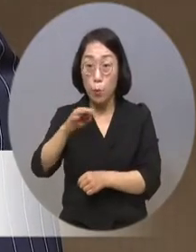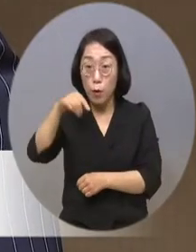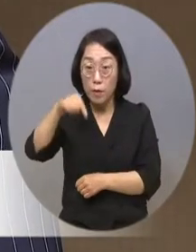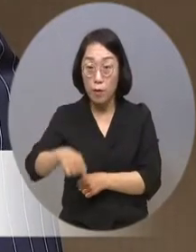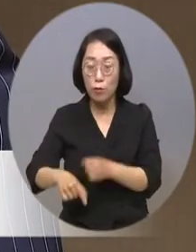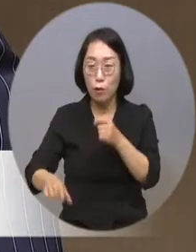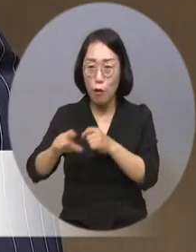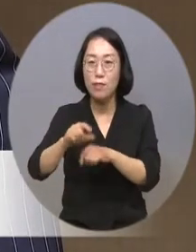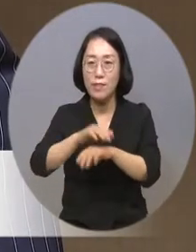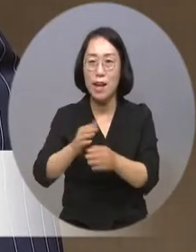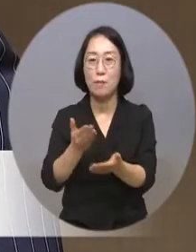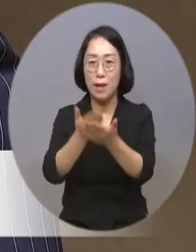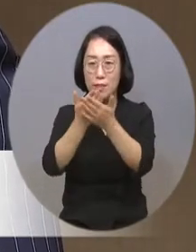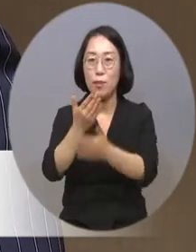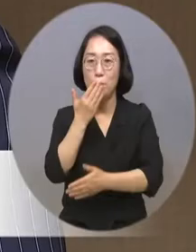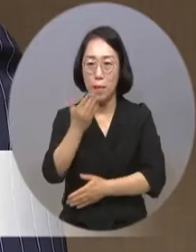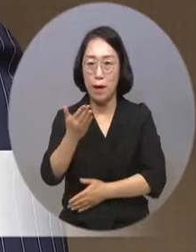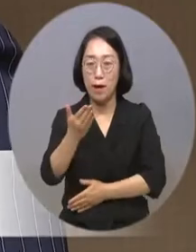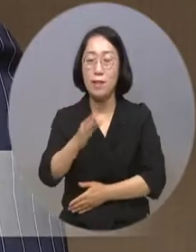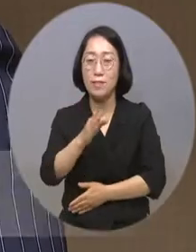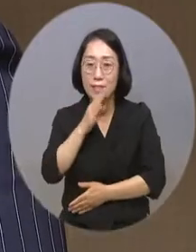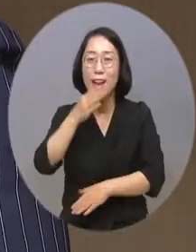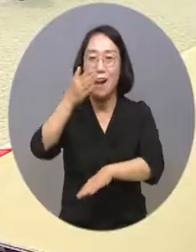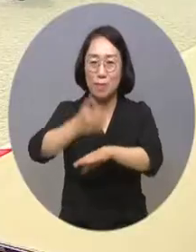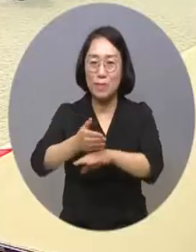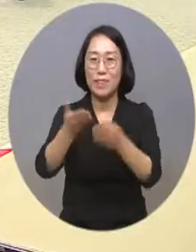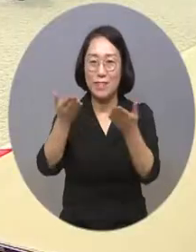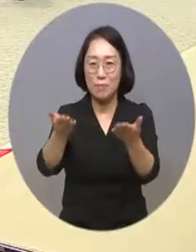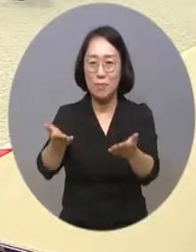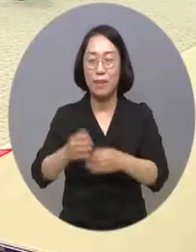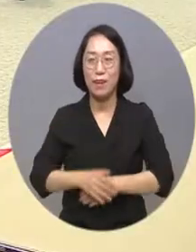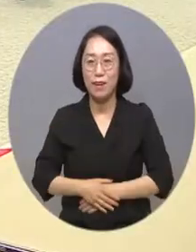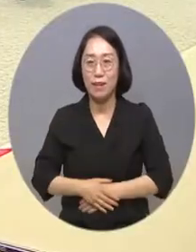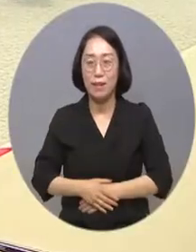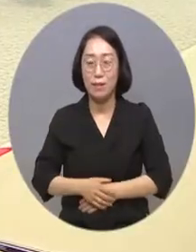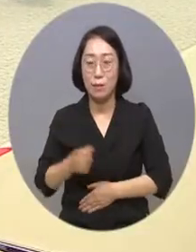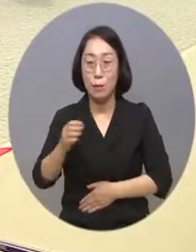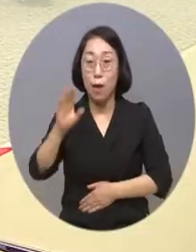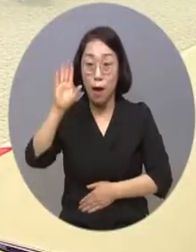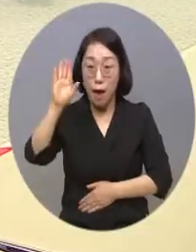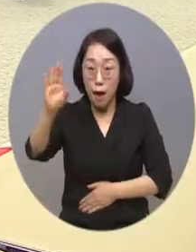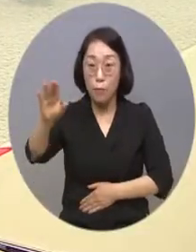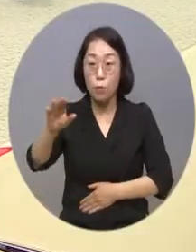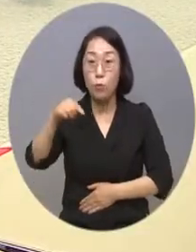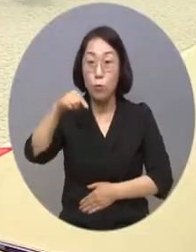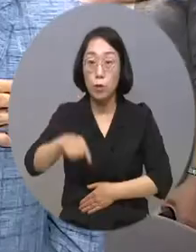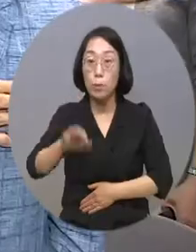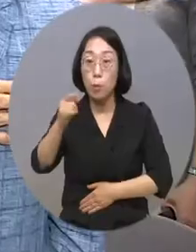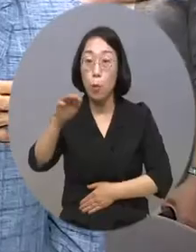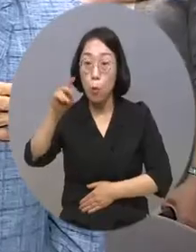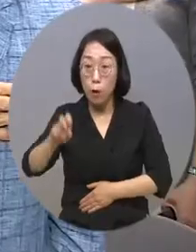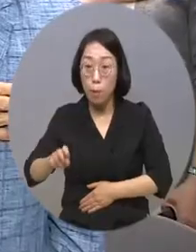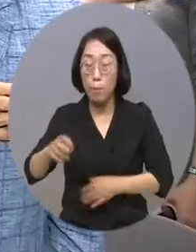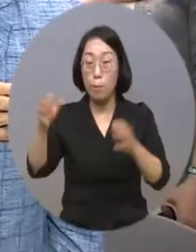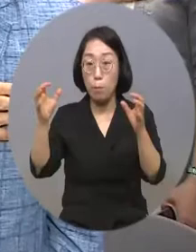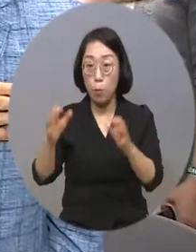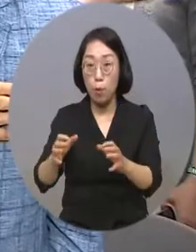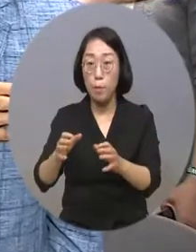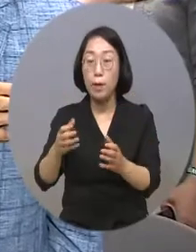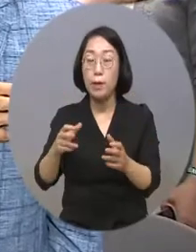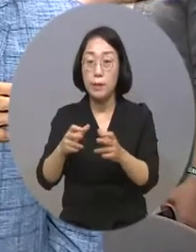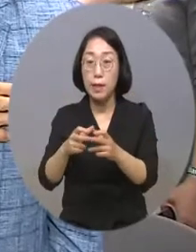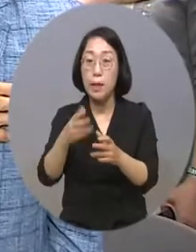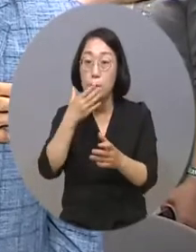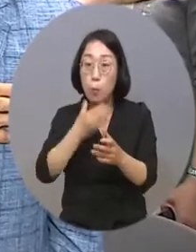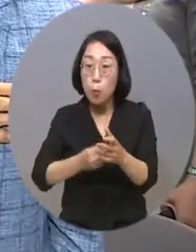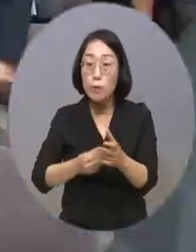잘 될 거라고 생각이 듭니다. 진심으로 감사드립니다. 한편 앞으로 한강복지포럼은 장애인 복지 발전을 위한